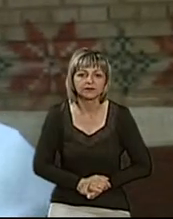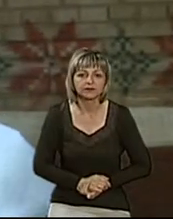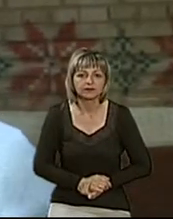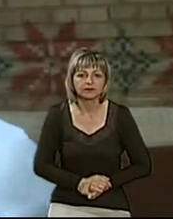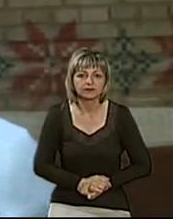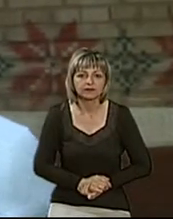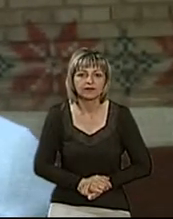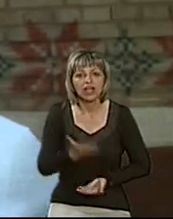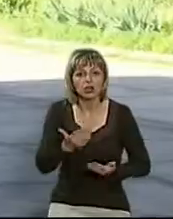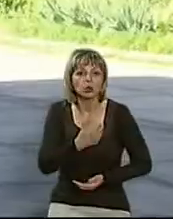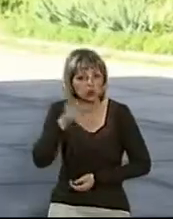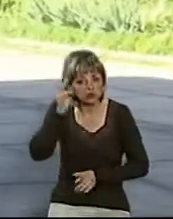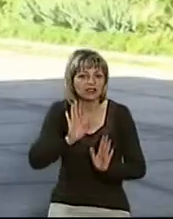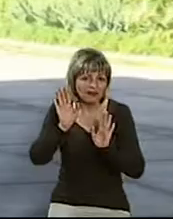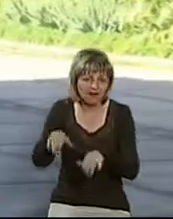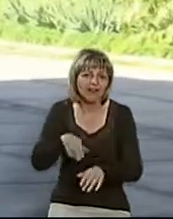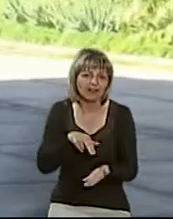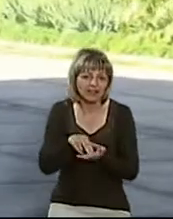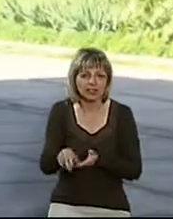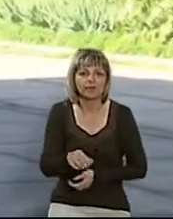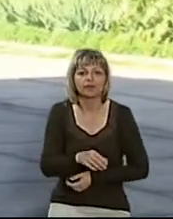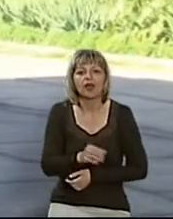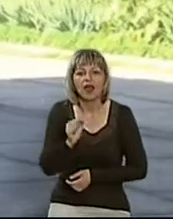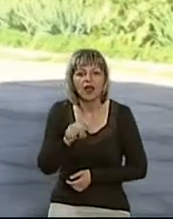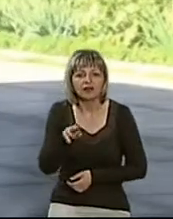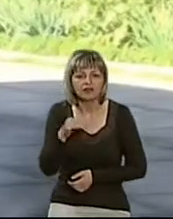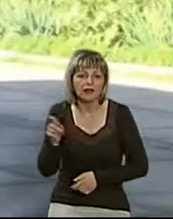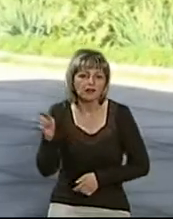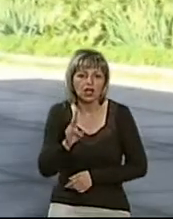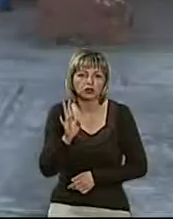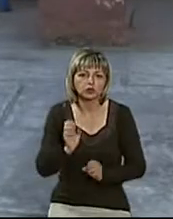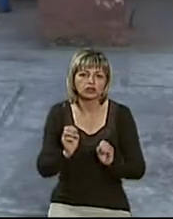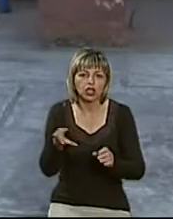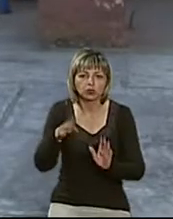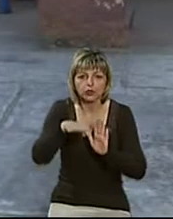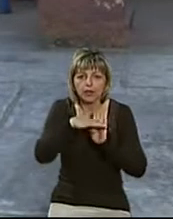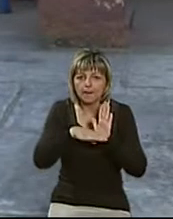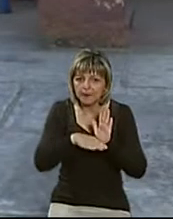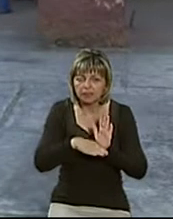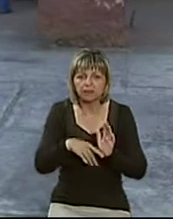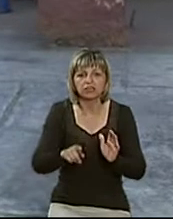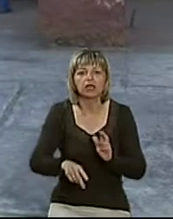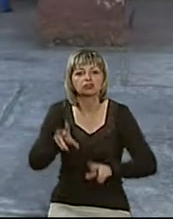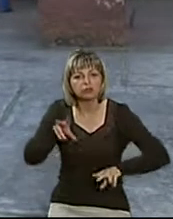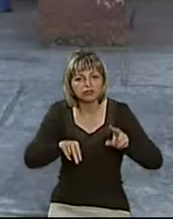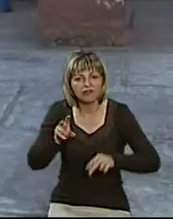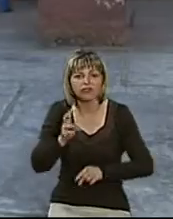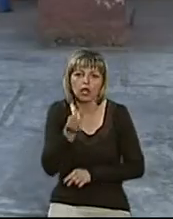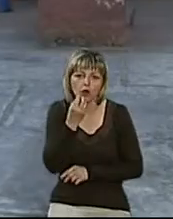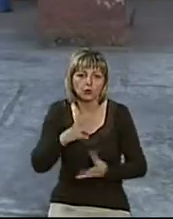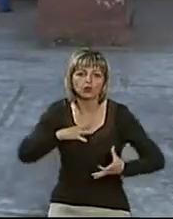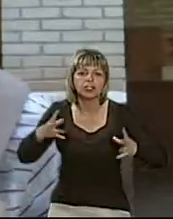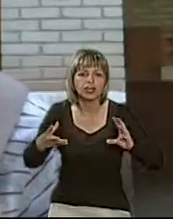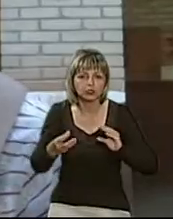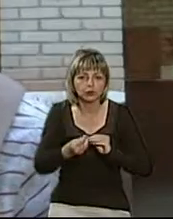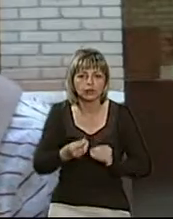Має бажання вчитися, хай де вчиться. Андрій Торчило приїхав з Нововолинська. Здає 4 предмети, розповідає, сподівається на хороший